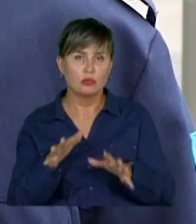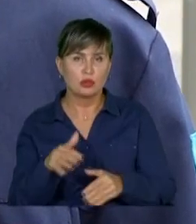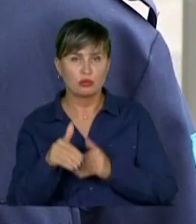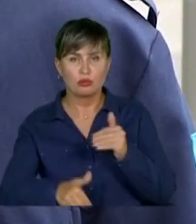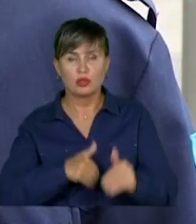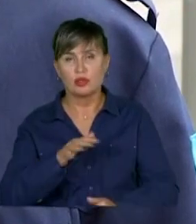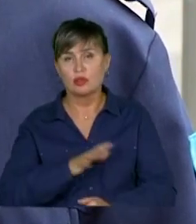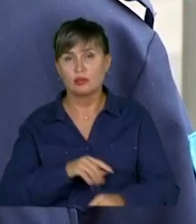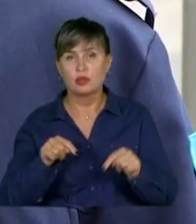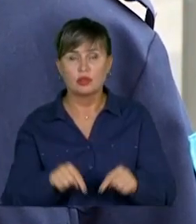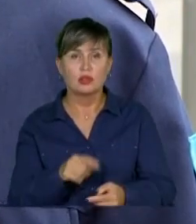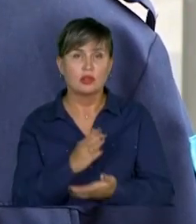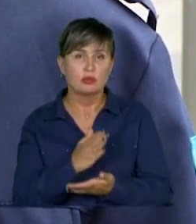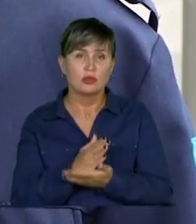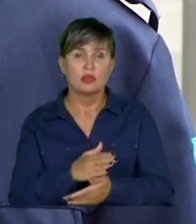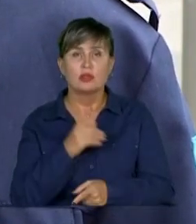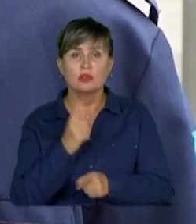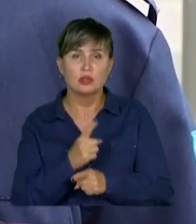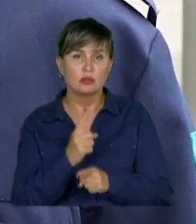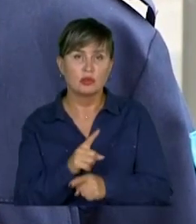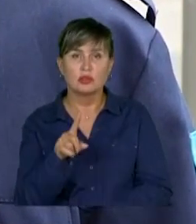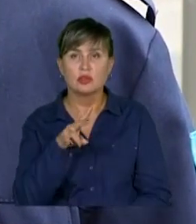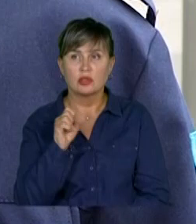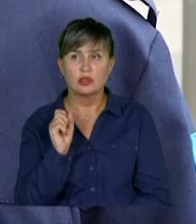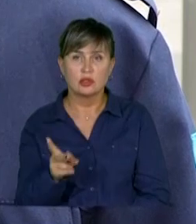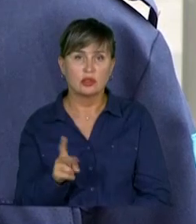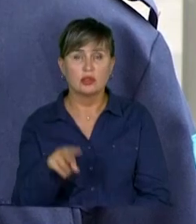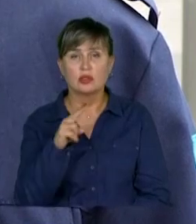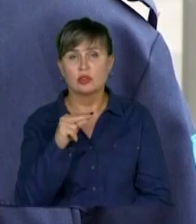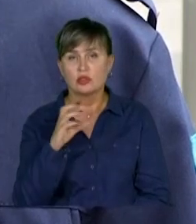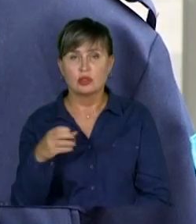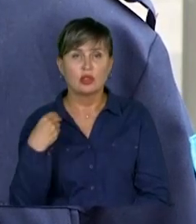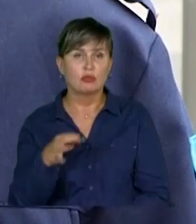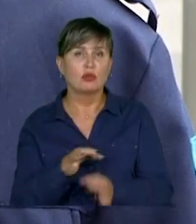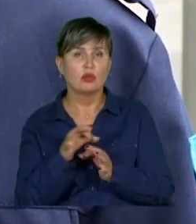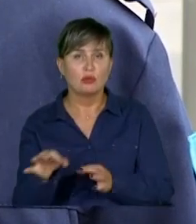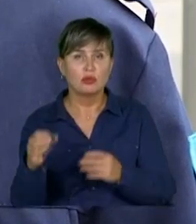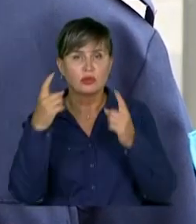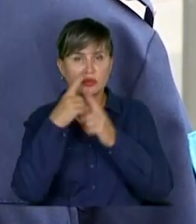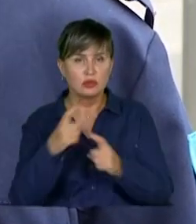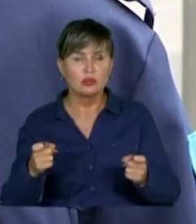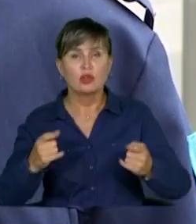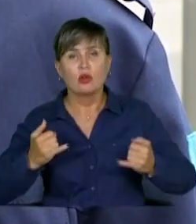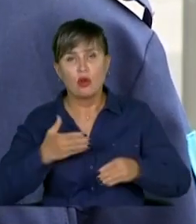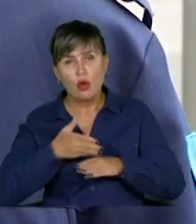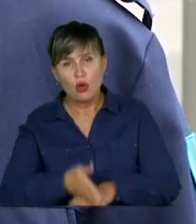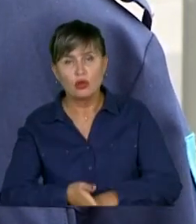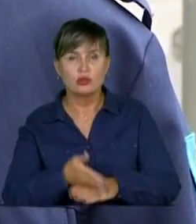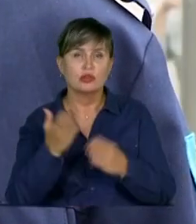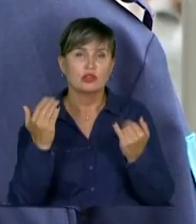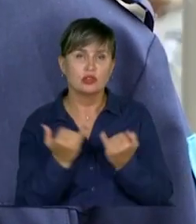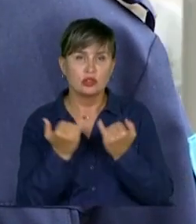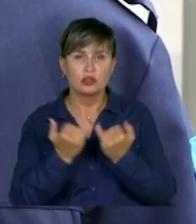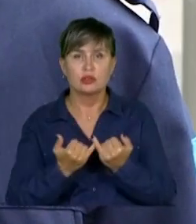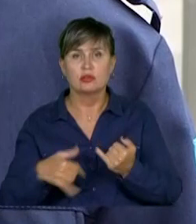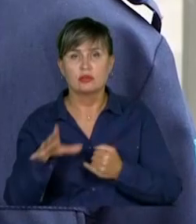На данном месте имеются запрещающие знаки. ДЧС Акмолинской области призывает всех гостей и жителей нашего региона соблюдать все